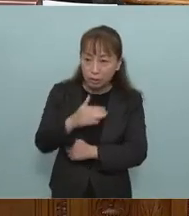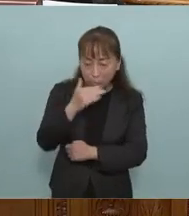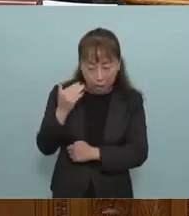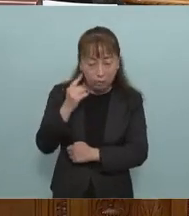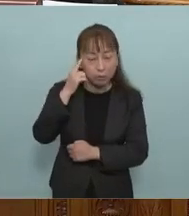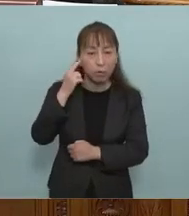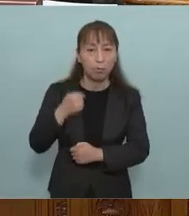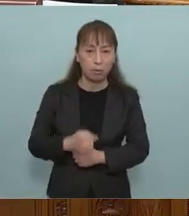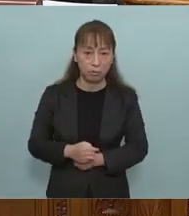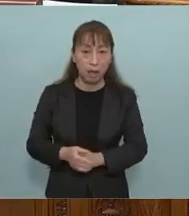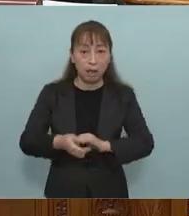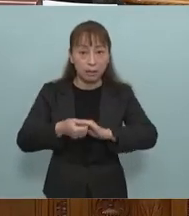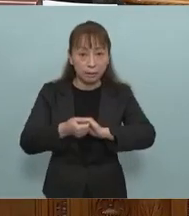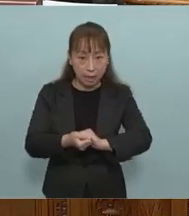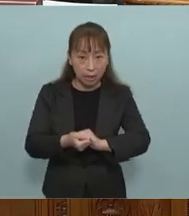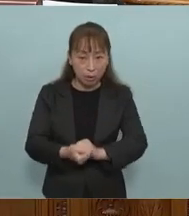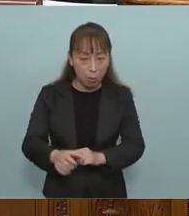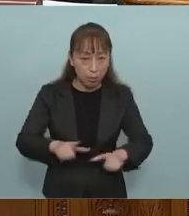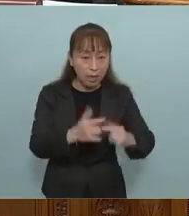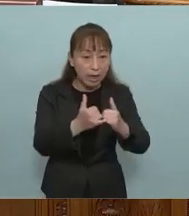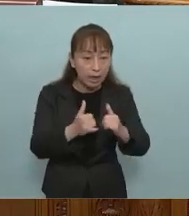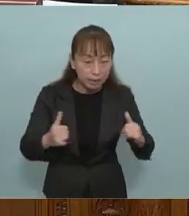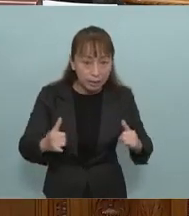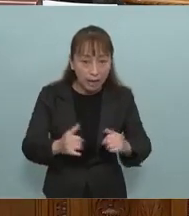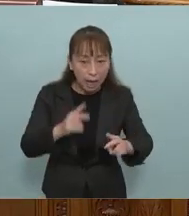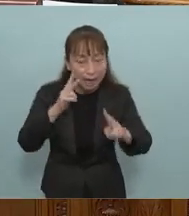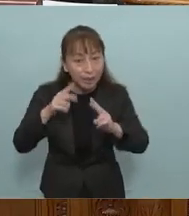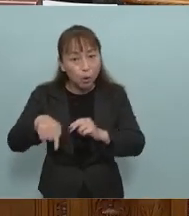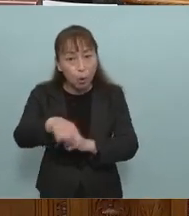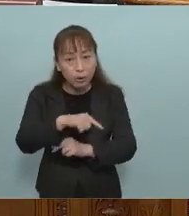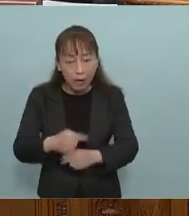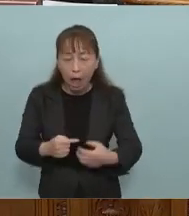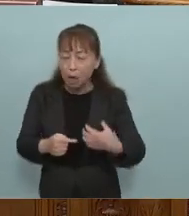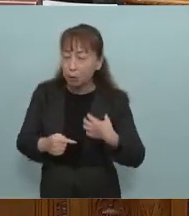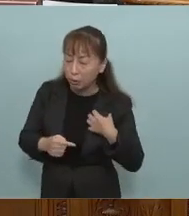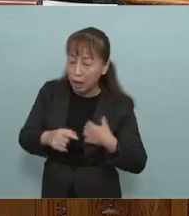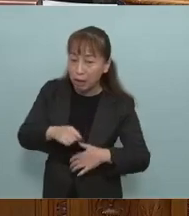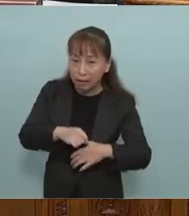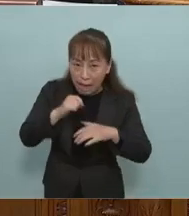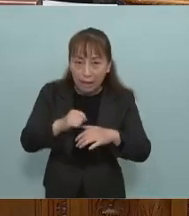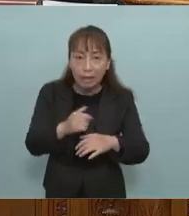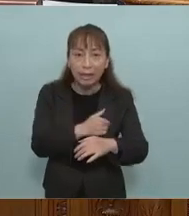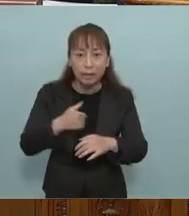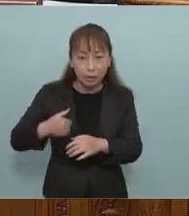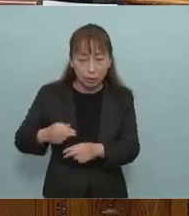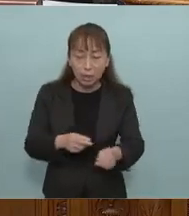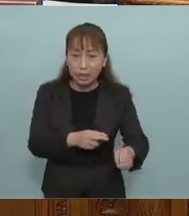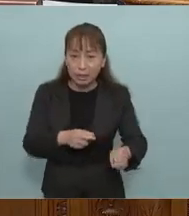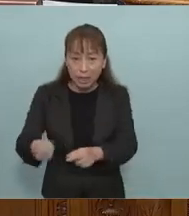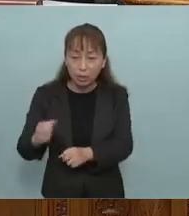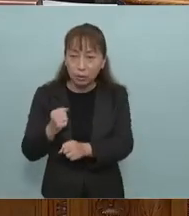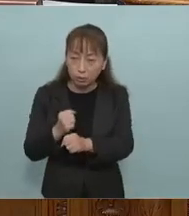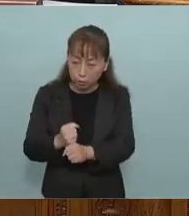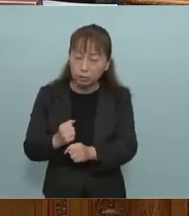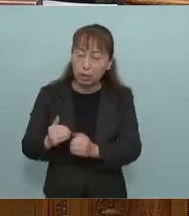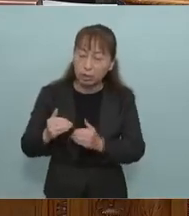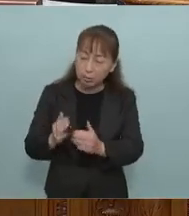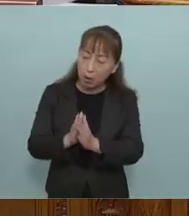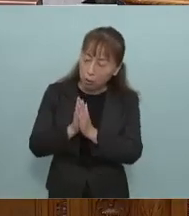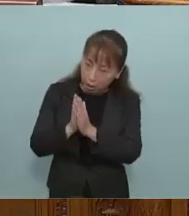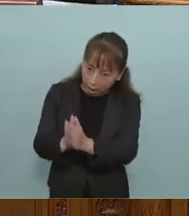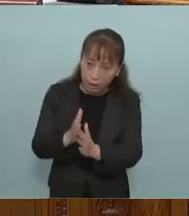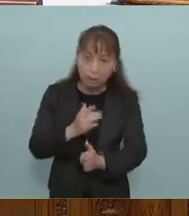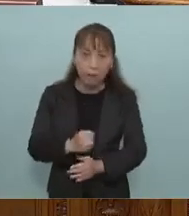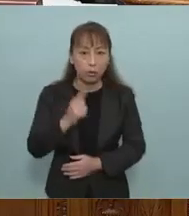します。ぜひとも生活者や事業者が負担の軽減を実感できる制度設計をお願いしたいと思